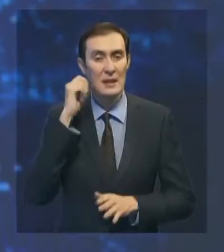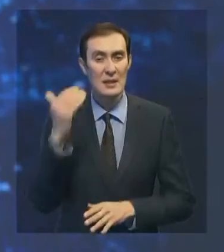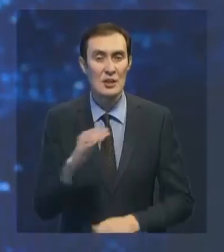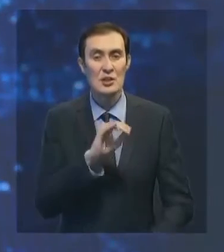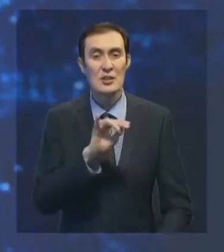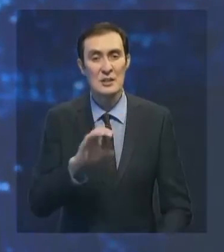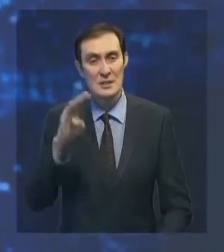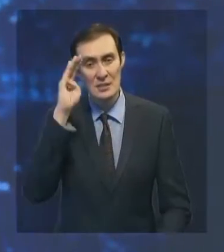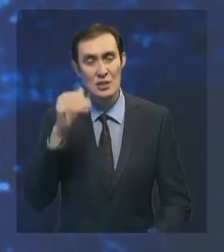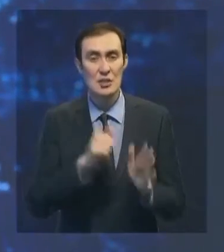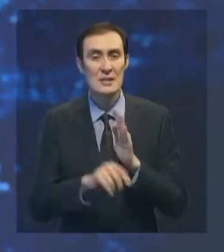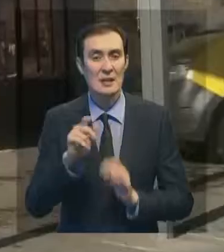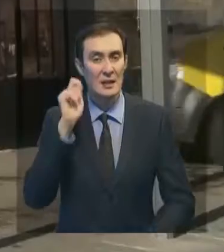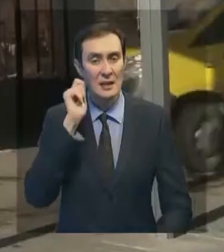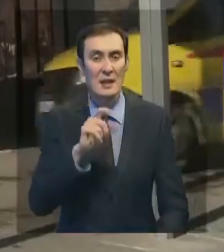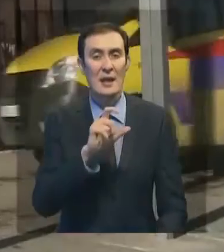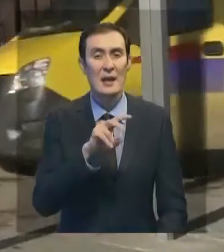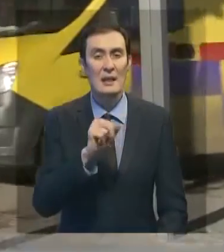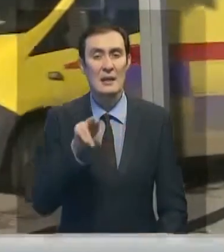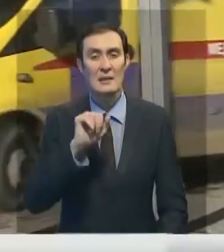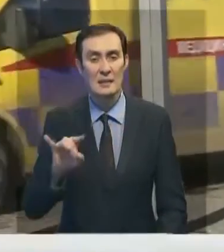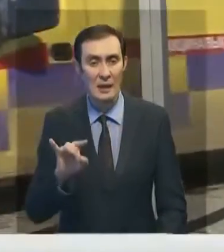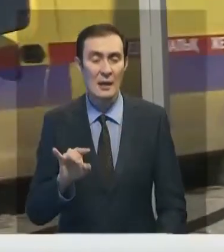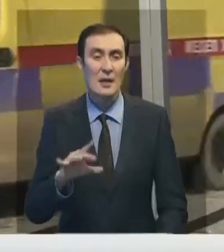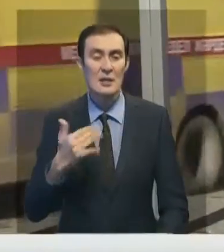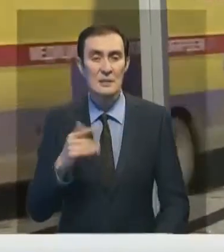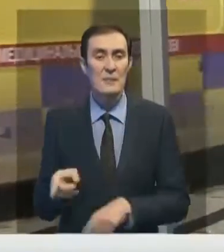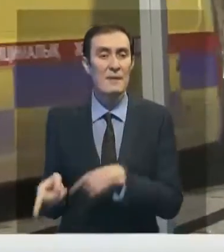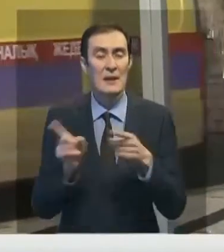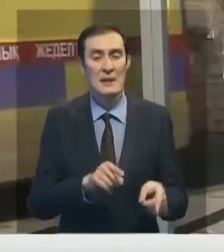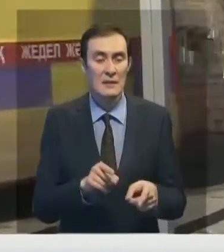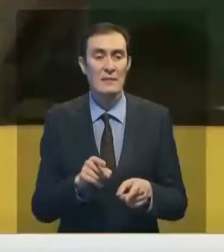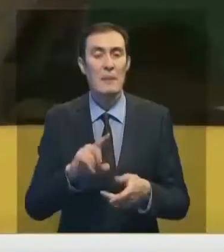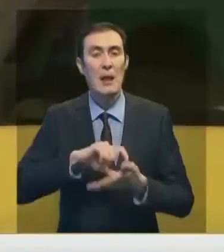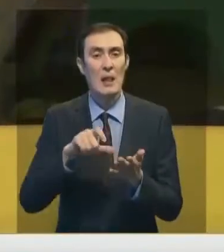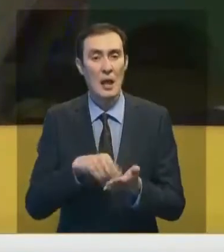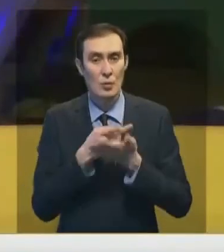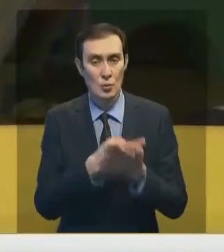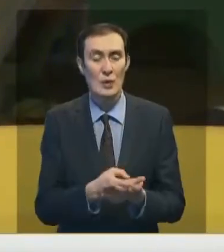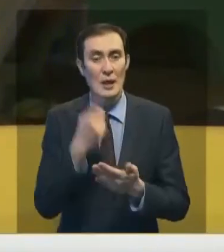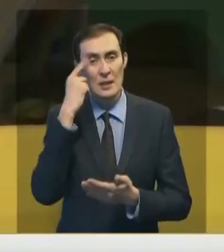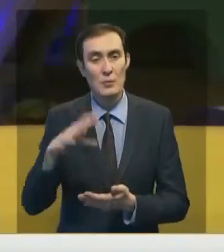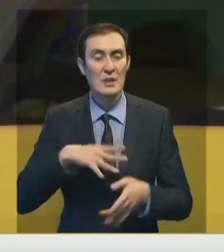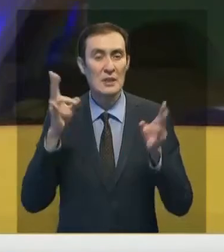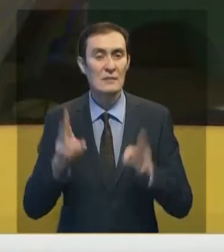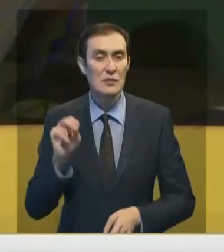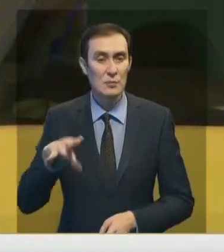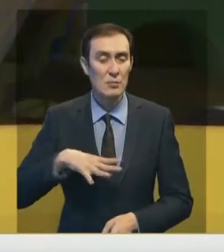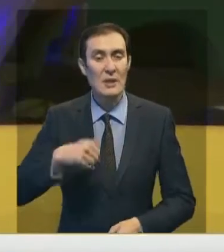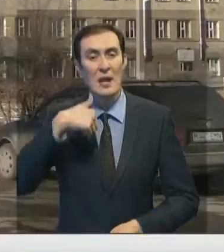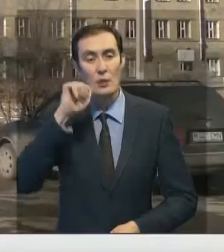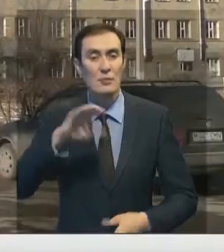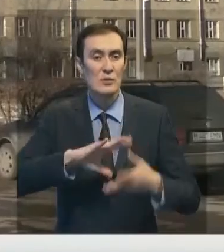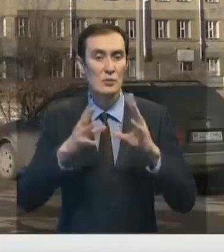Женуса Маралбаева и 61-летнего Эйлайдара Зейналова перевели из реанимации в палату. Напомню, трагедия произошла